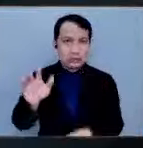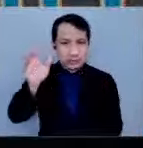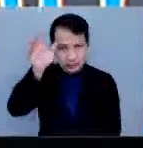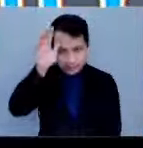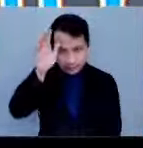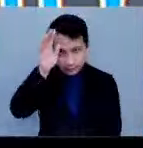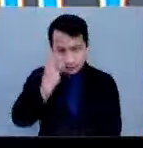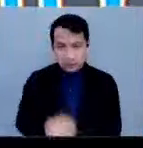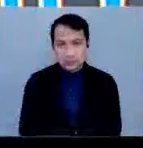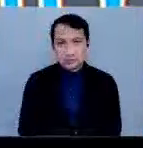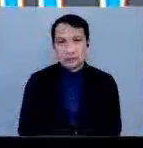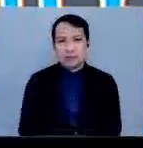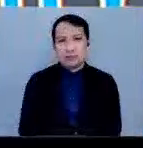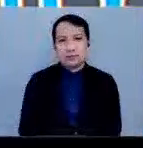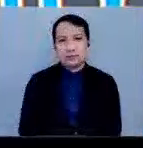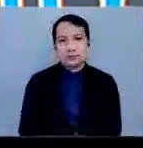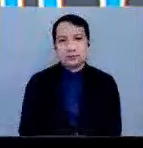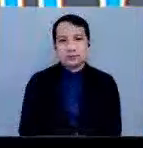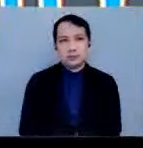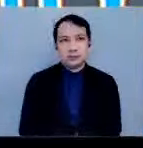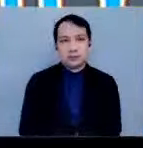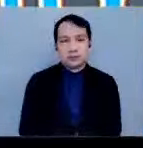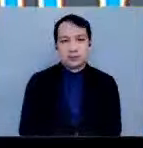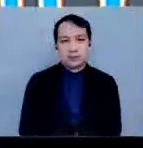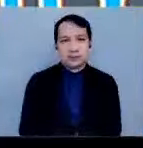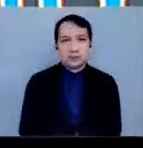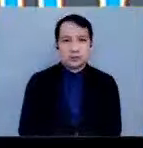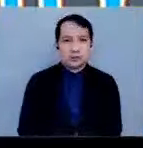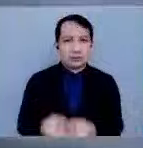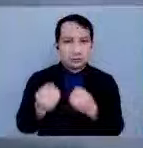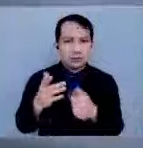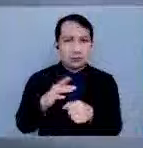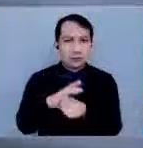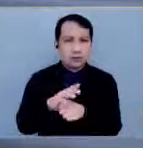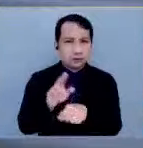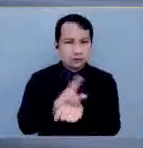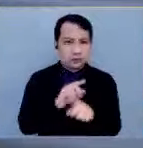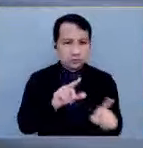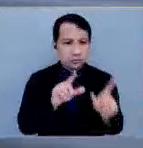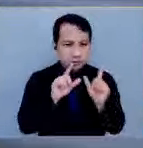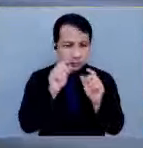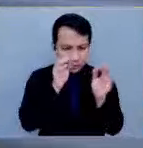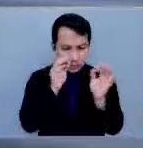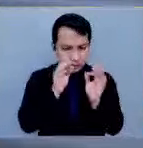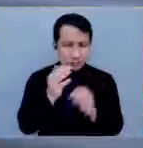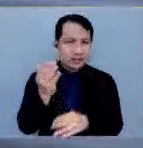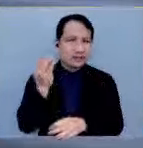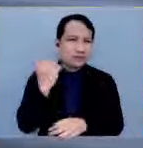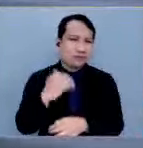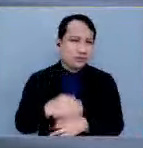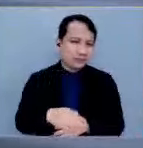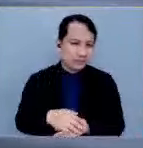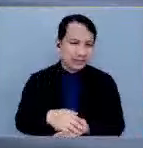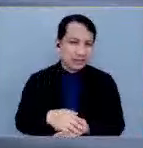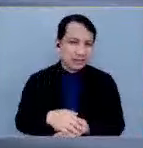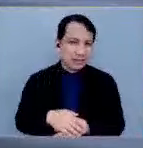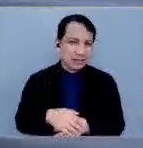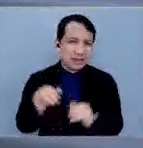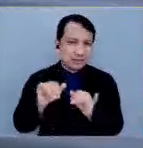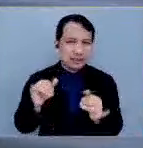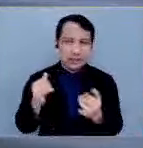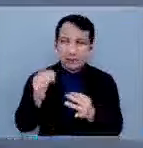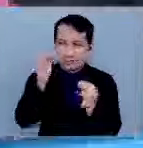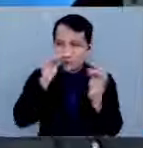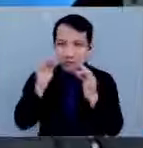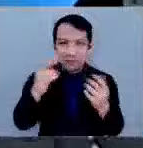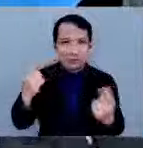Naisa ko siya sa positive. Oo. Na gumagamit na pagbabawal ng gamot. Nalululong sila eh. Wala na sa isip nila yung